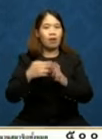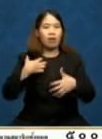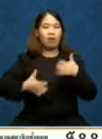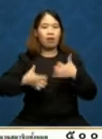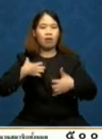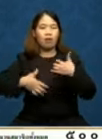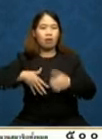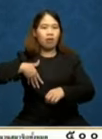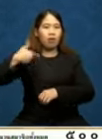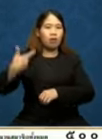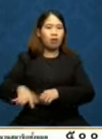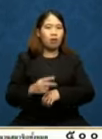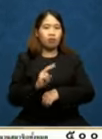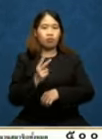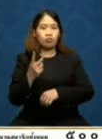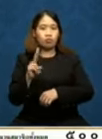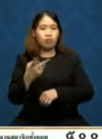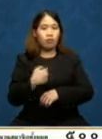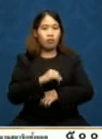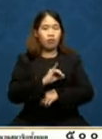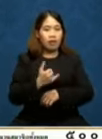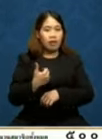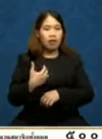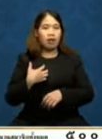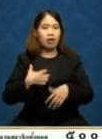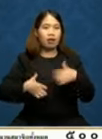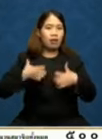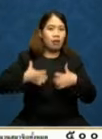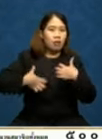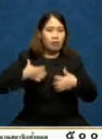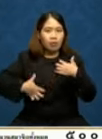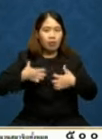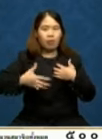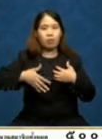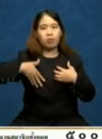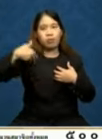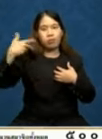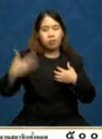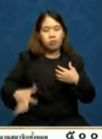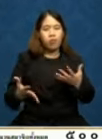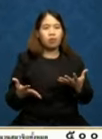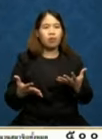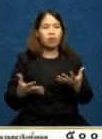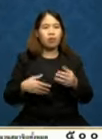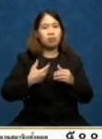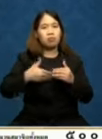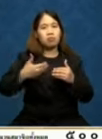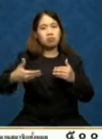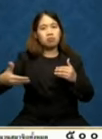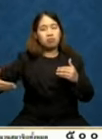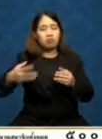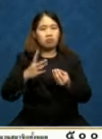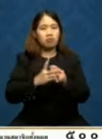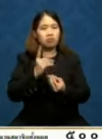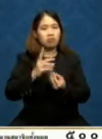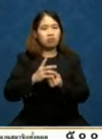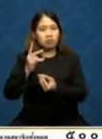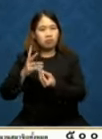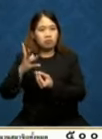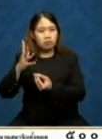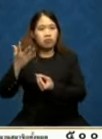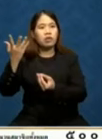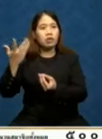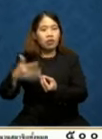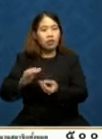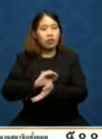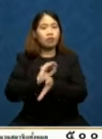งบางช่วงเวลาก็จะมีอารมณ์พุ่นพล่านฉุนเฉียวหรือช่วงมาเนียยาวไปหลายสัปดาห์แล้วก็จะมา